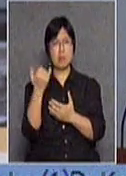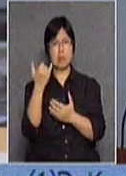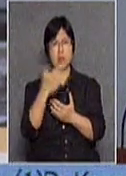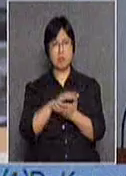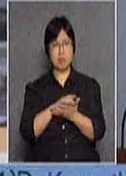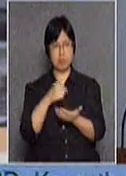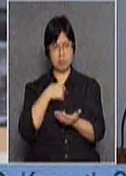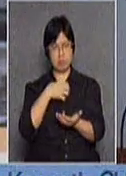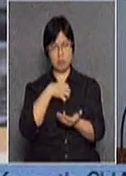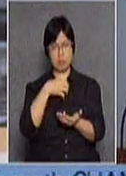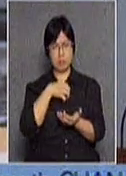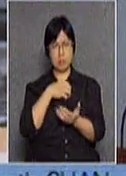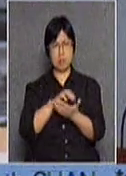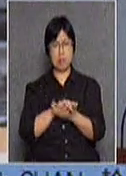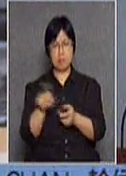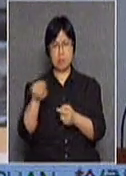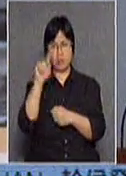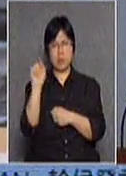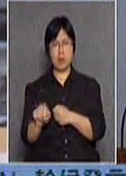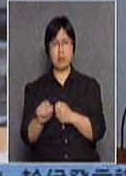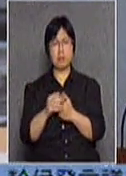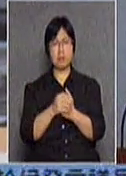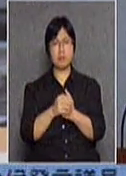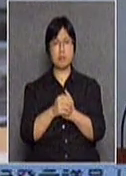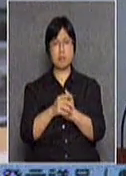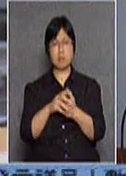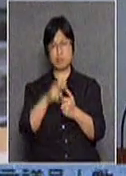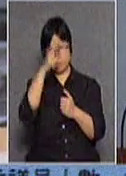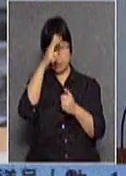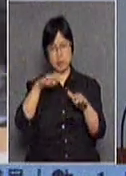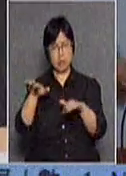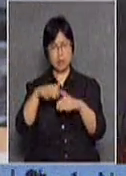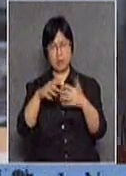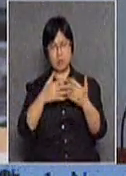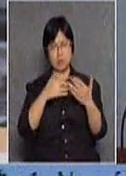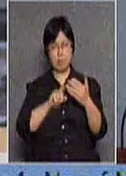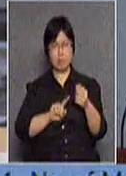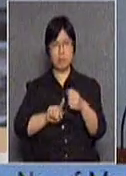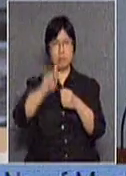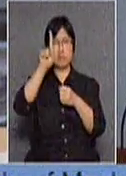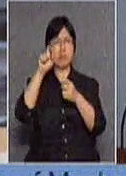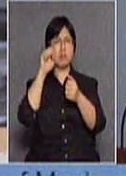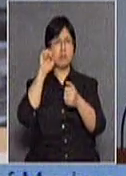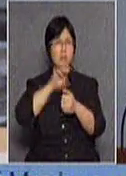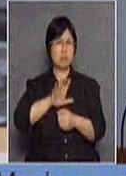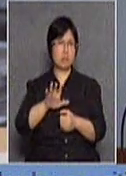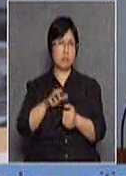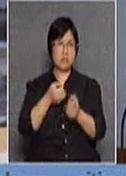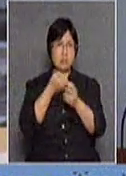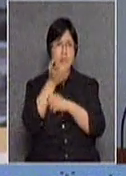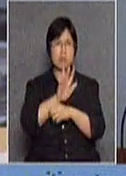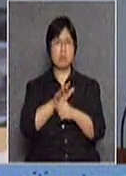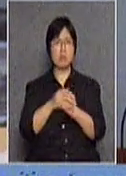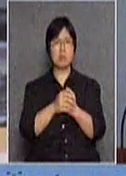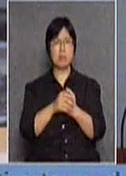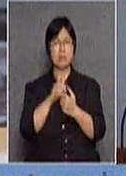覺得嗰有個問題喎，海事處對上嗰啲部門又唔表達意見喎，即係話